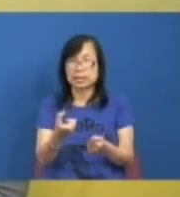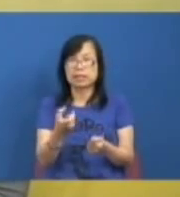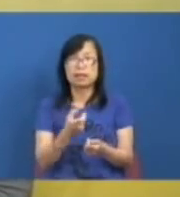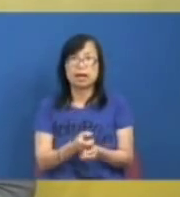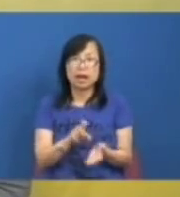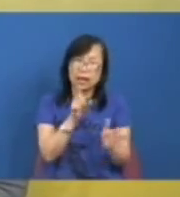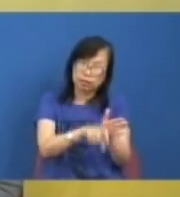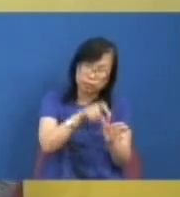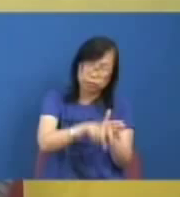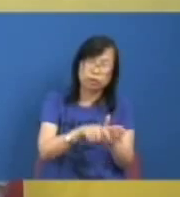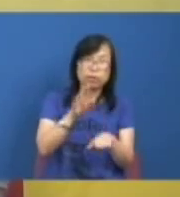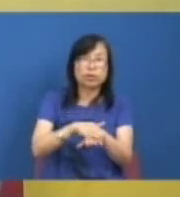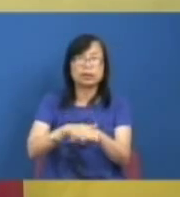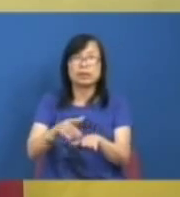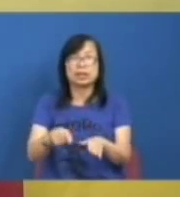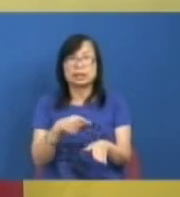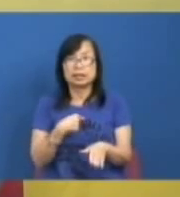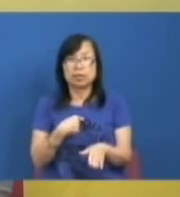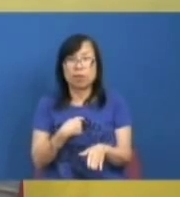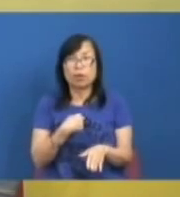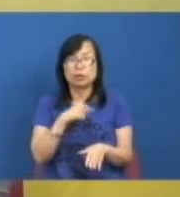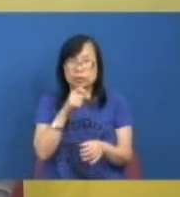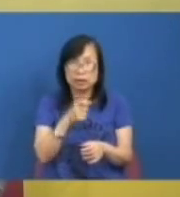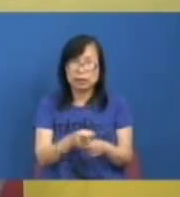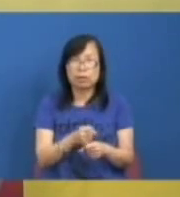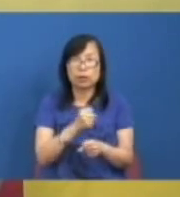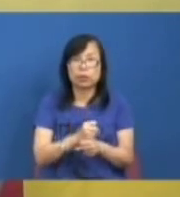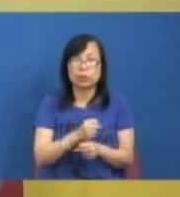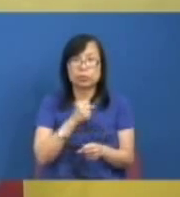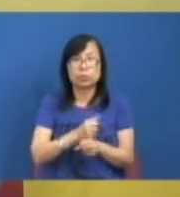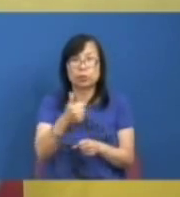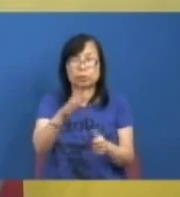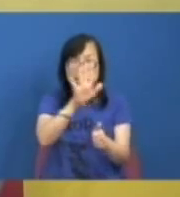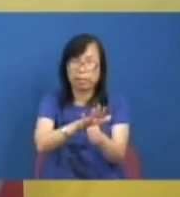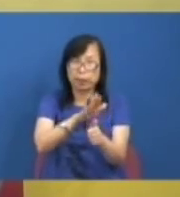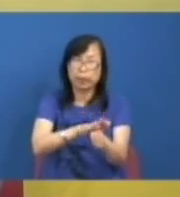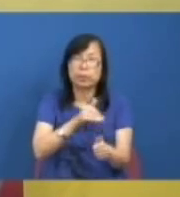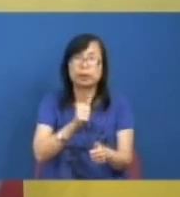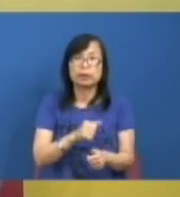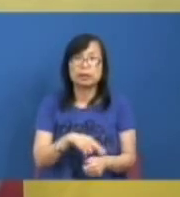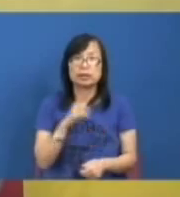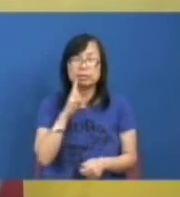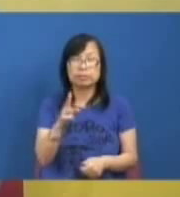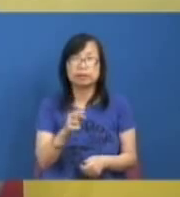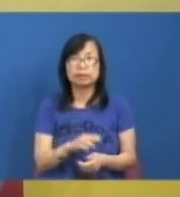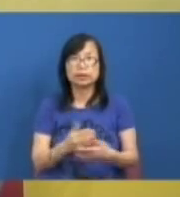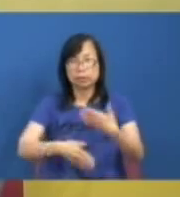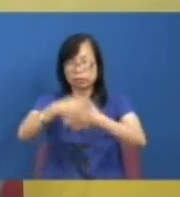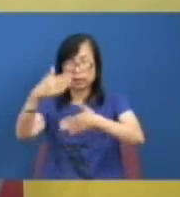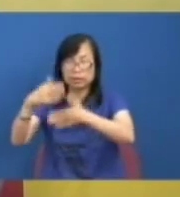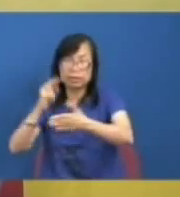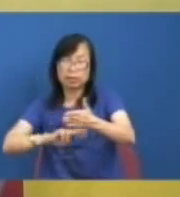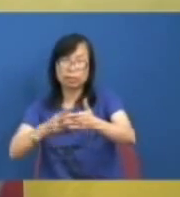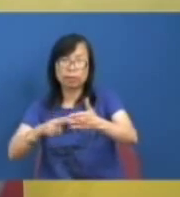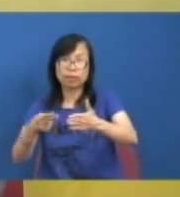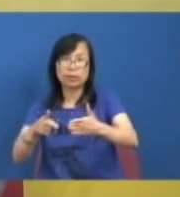埋積蓄喺呢度，咁啊好值得點樣去好好咁善用同埋保護佢啊，咁啊令到佢嗰個大廈維修或